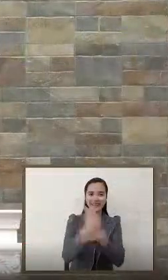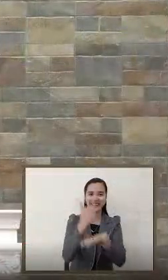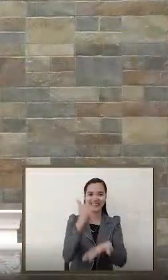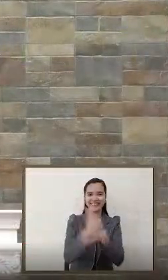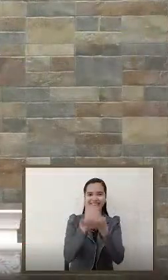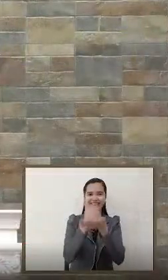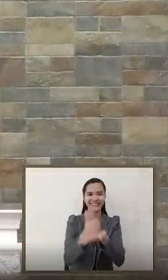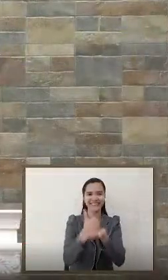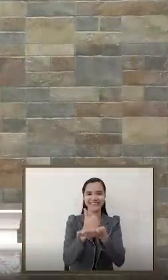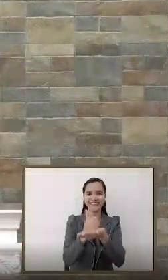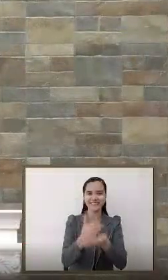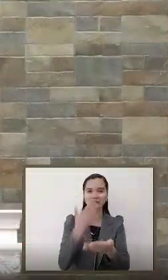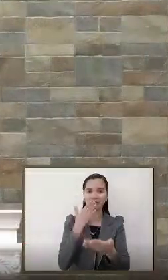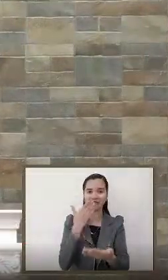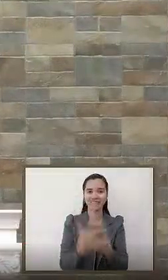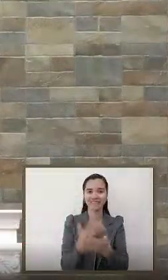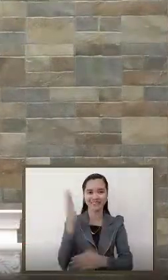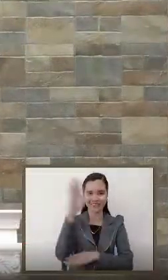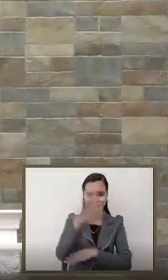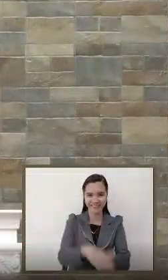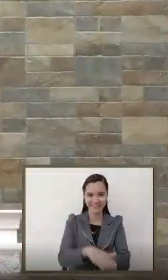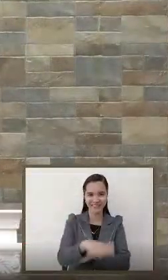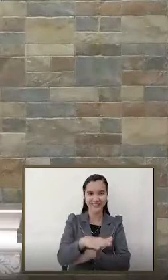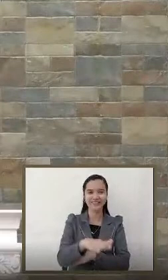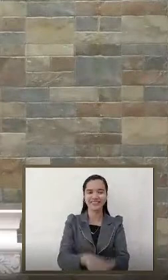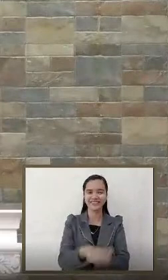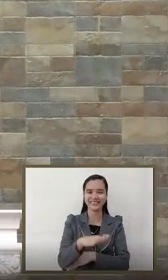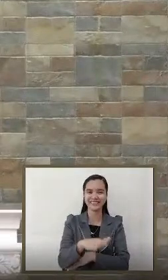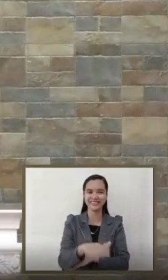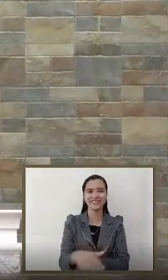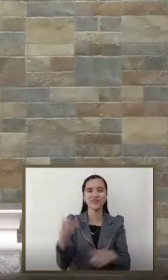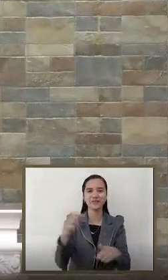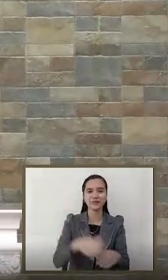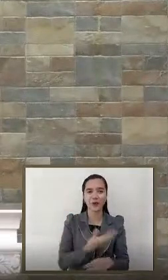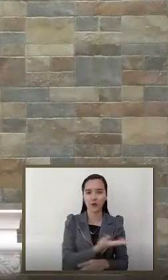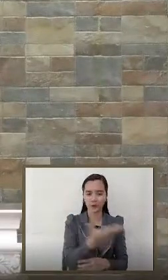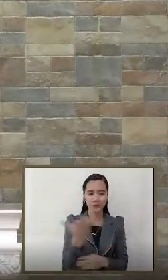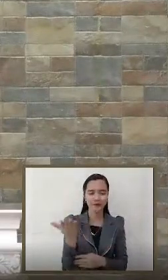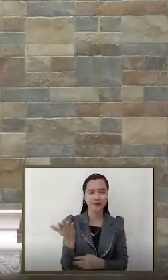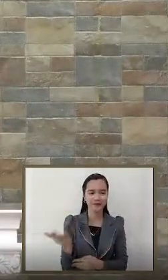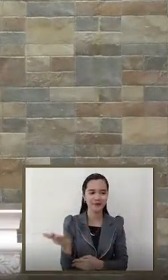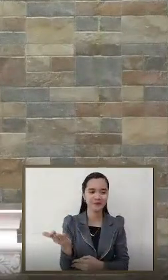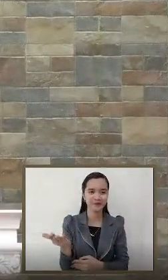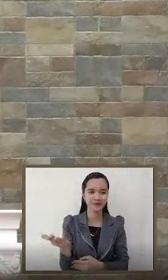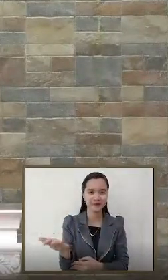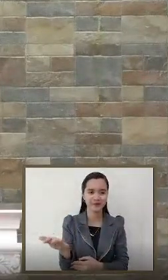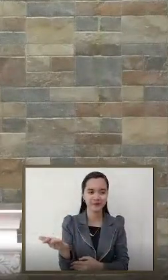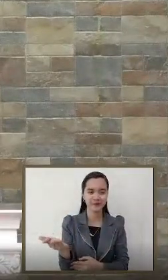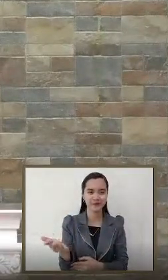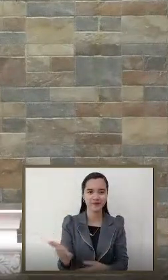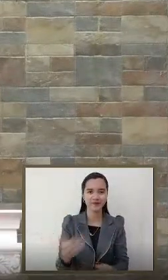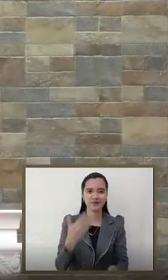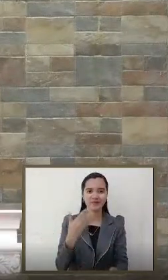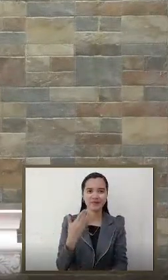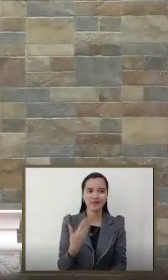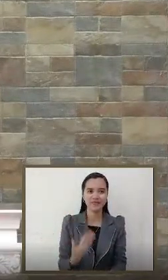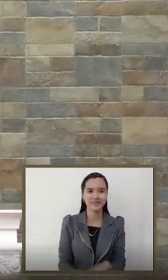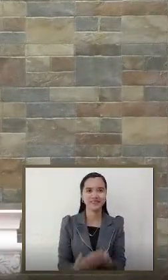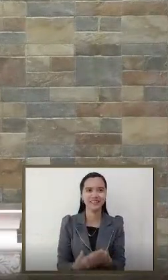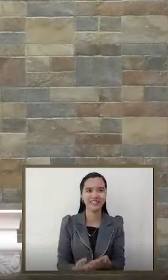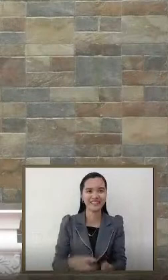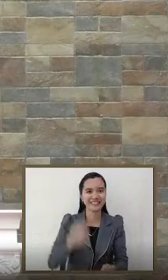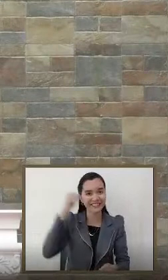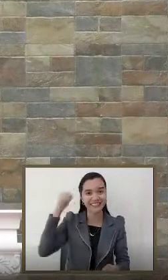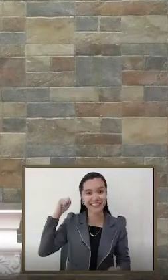Amen, amen, amen. Magandang, magandang, magandang hapon po sa ating lahat at magandang sound sa ating lahat.